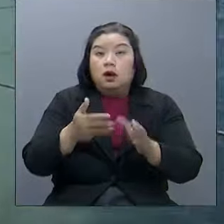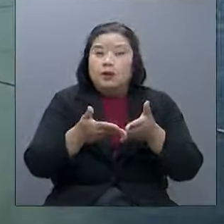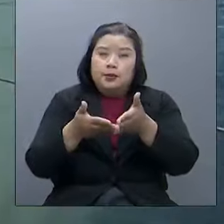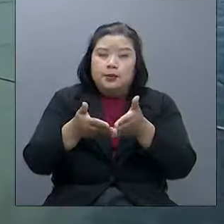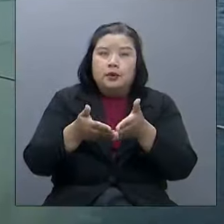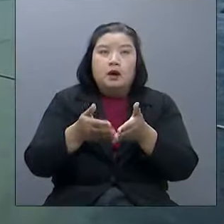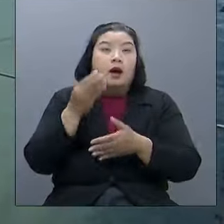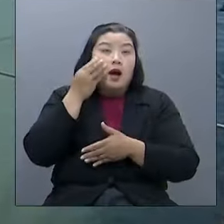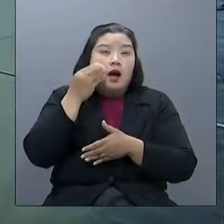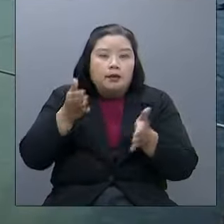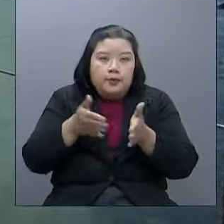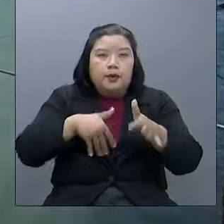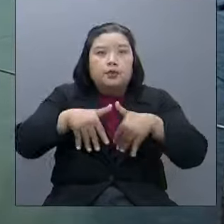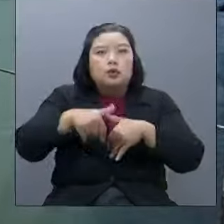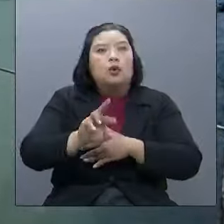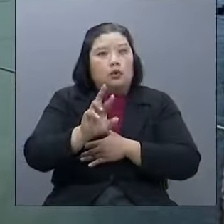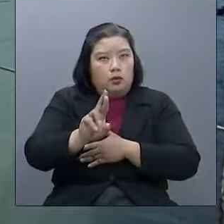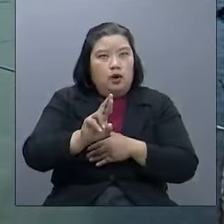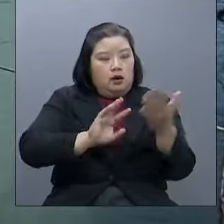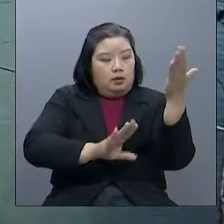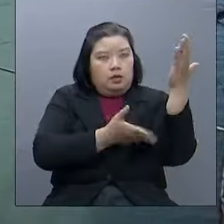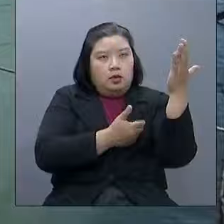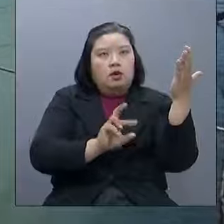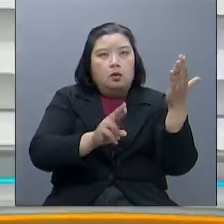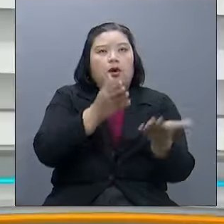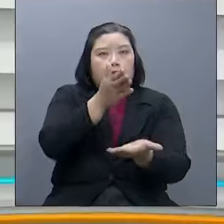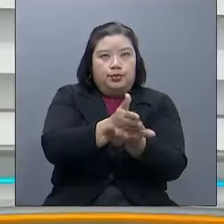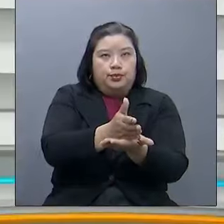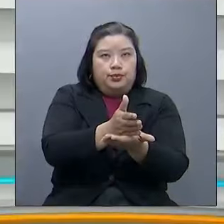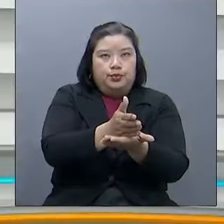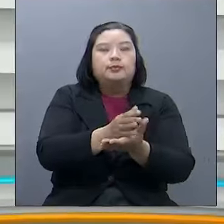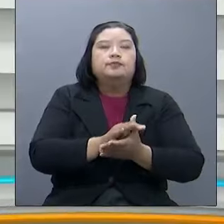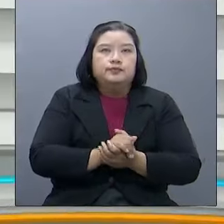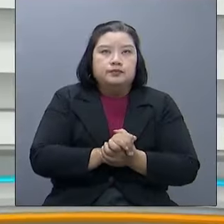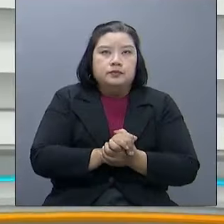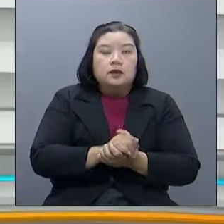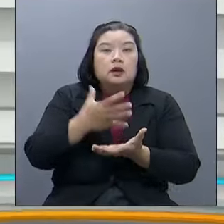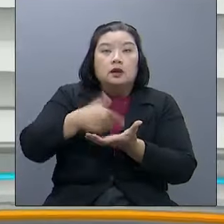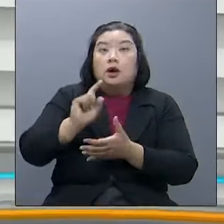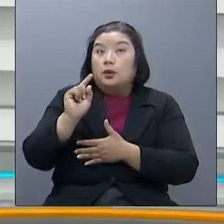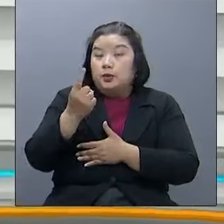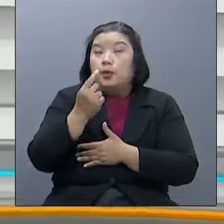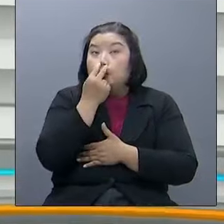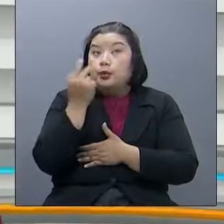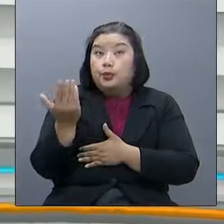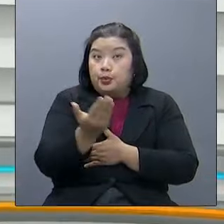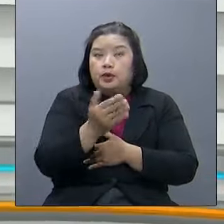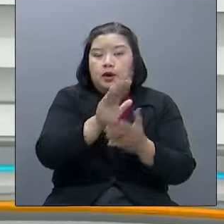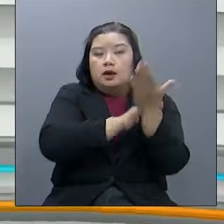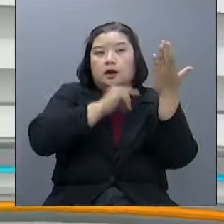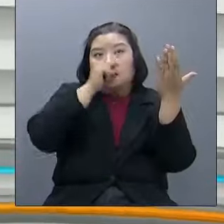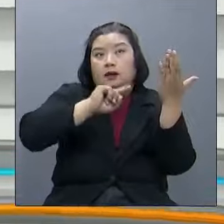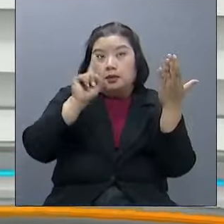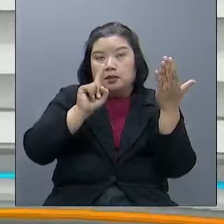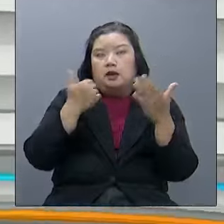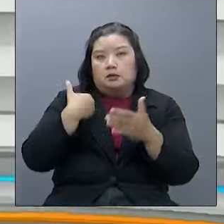านฝั่งอ่าวไทยและก็อันดามันควรงดออกจากฝั่งในระยะนี้ด้วยค่ะเรากลับมาดูรายละเอียดของสภาพอากาศในแต่ละภาคนะคะรวมไปถึง